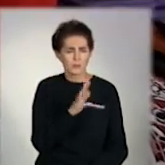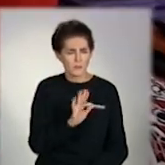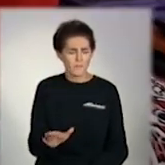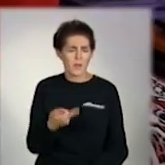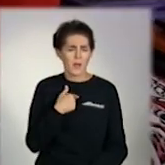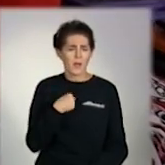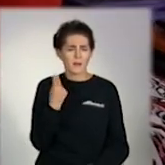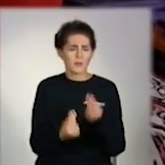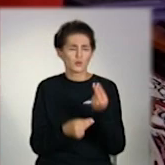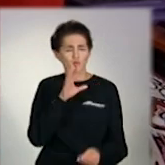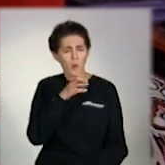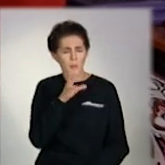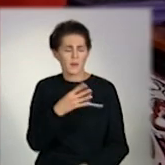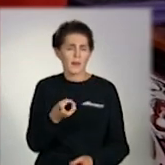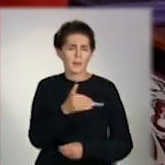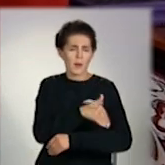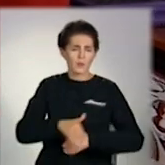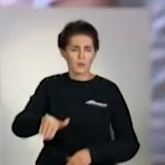з собаками во дворі,